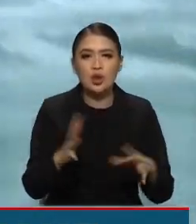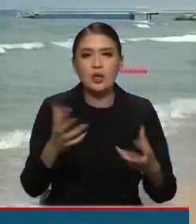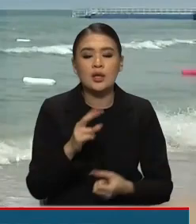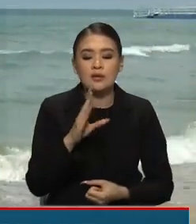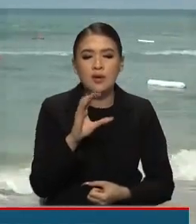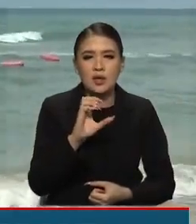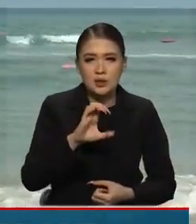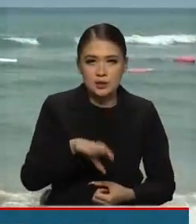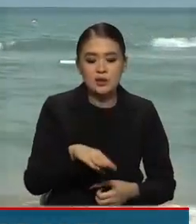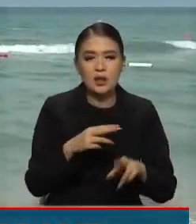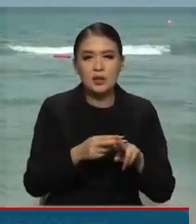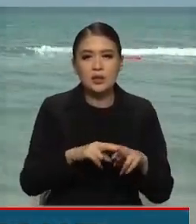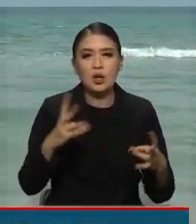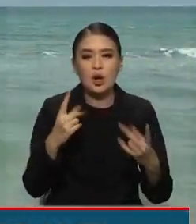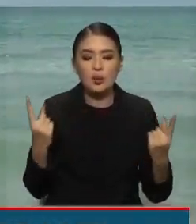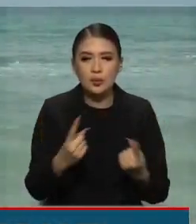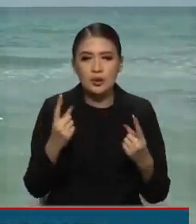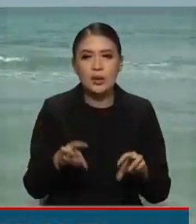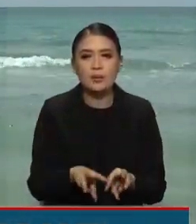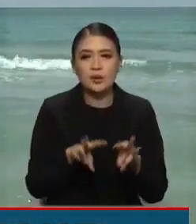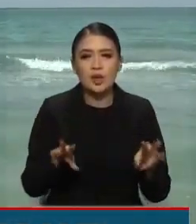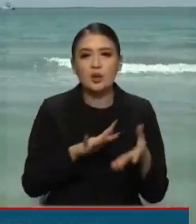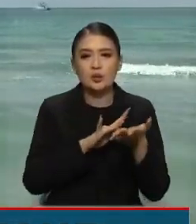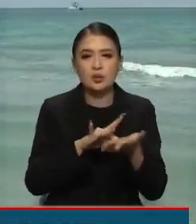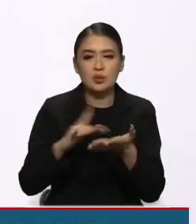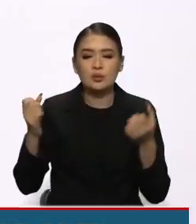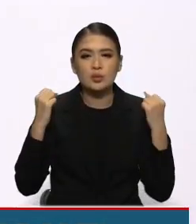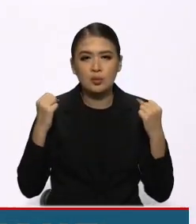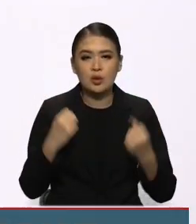визы. Этот процесс намерены упростить в Министерстве туризма и спорта.